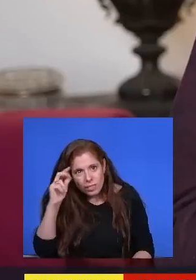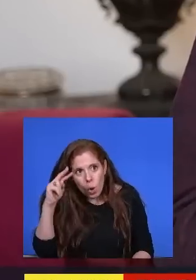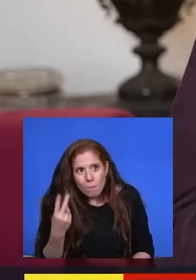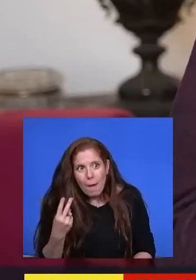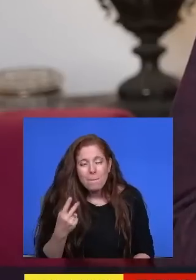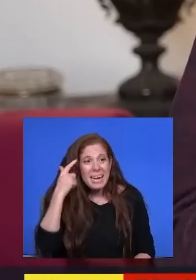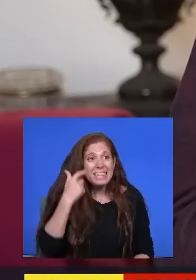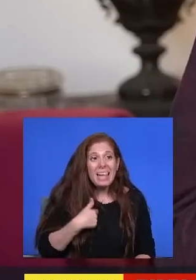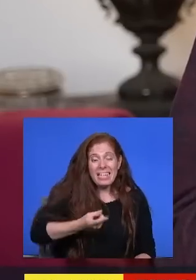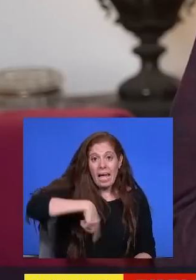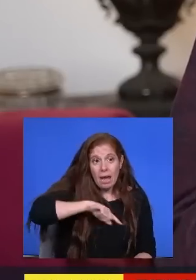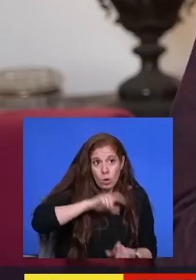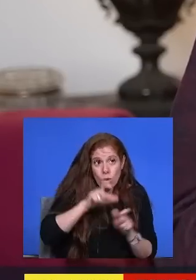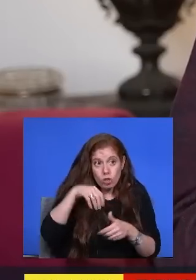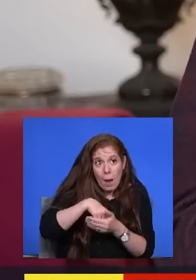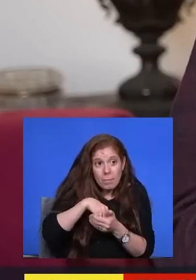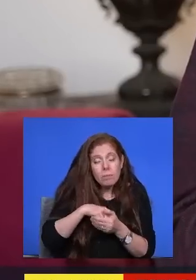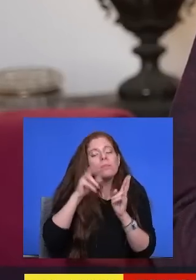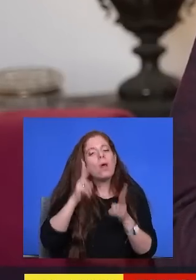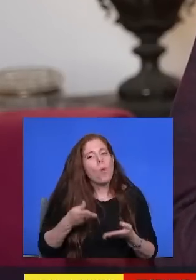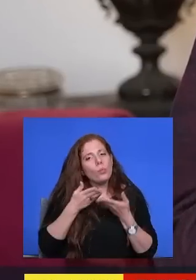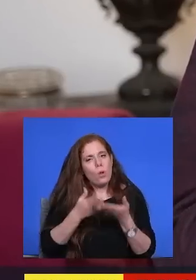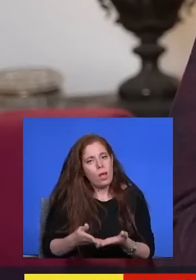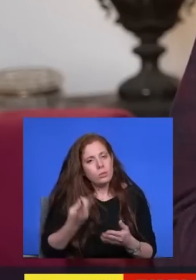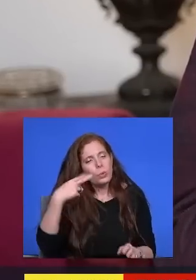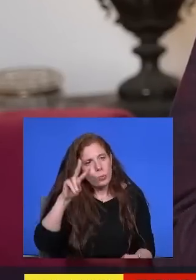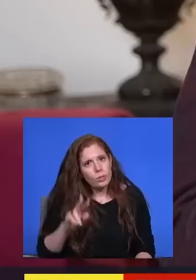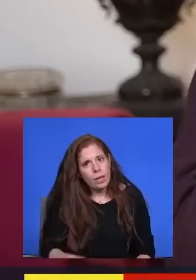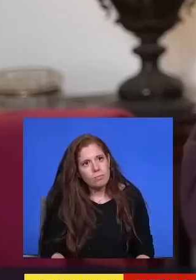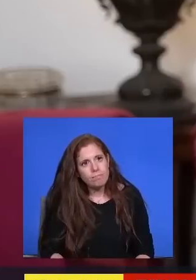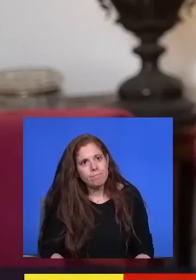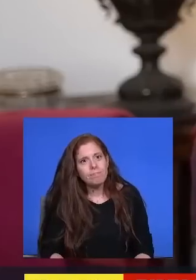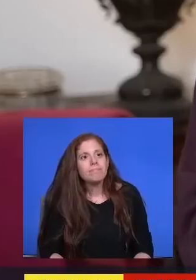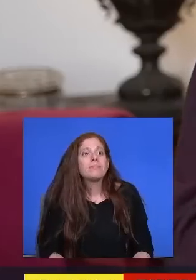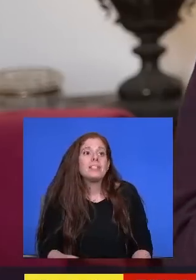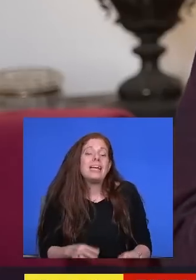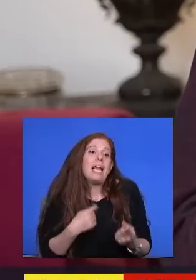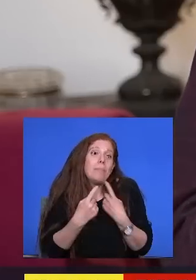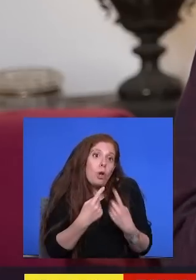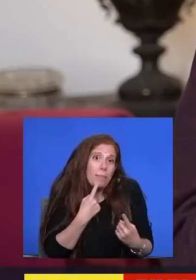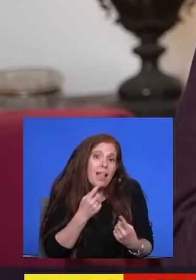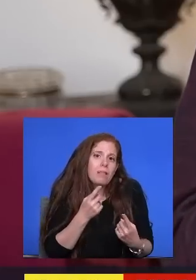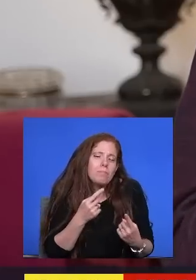بنكون احنا اللي في الداخل مفيدين اكثر للي بتفاوضوا في اوسلو